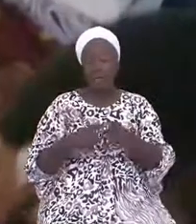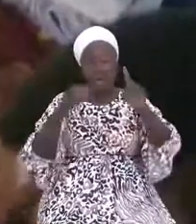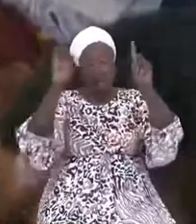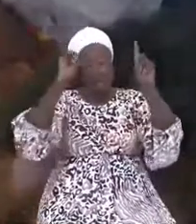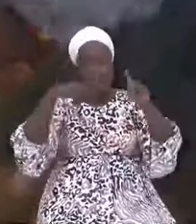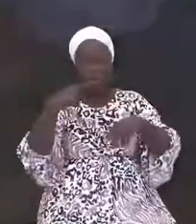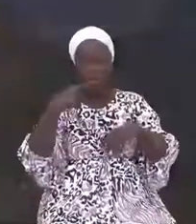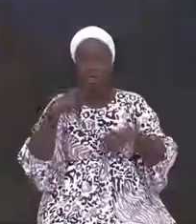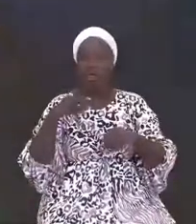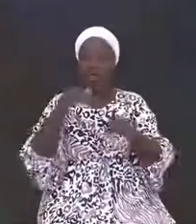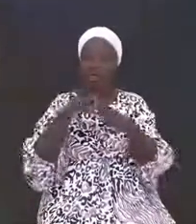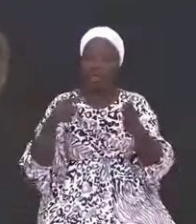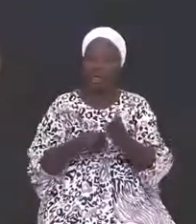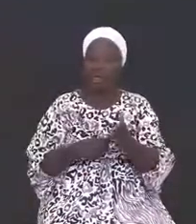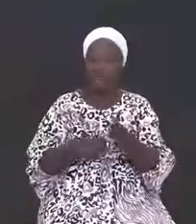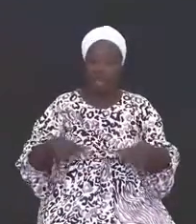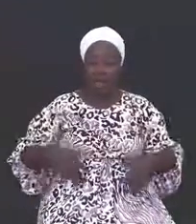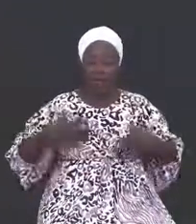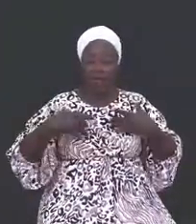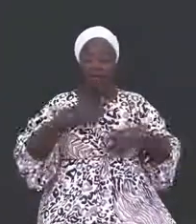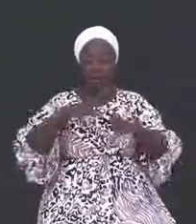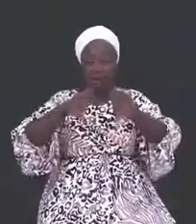dans ce siècle présent, il donnera les 100%.